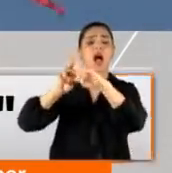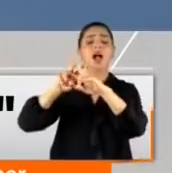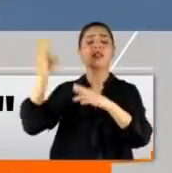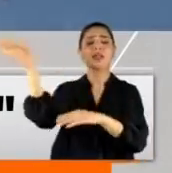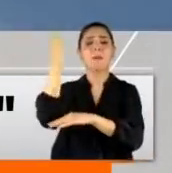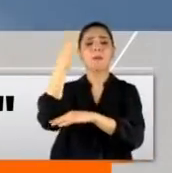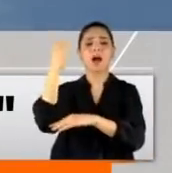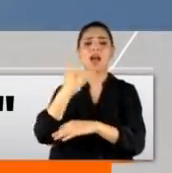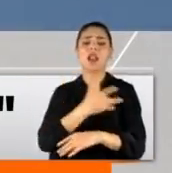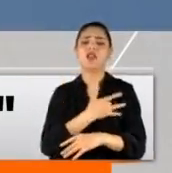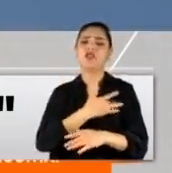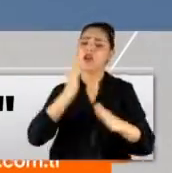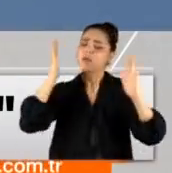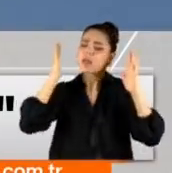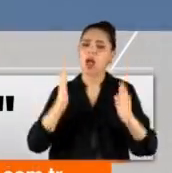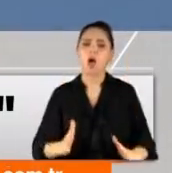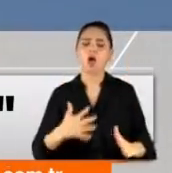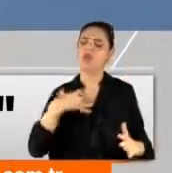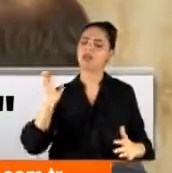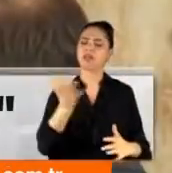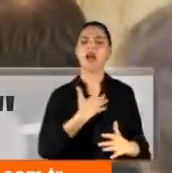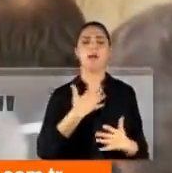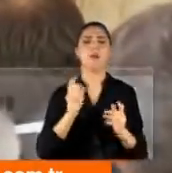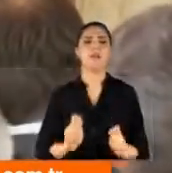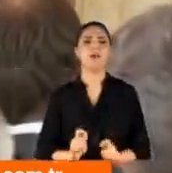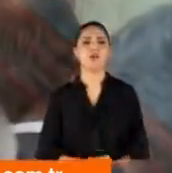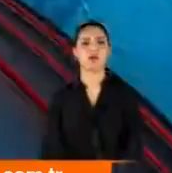bayrağımıza canımız pahasına sahip çıkacağız.